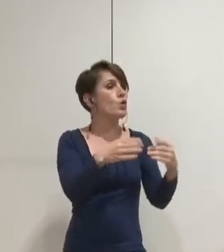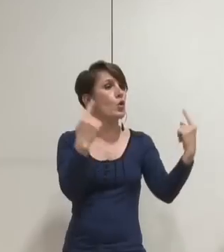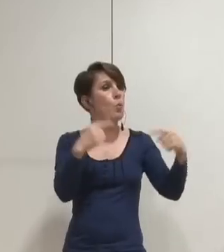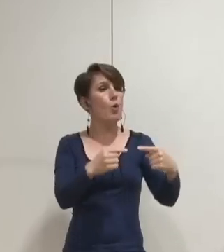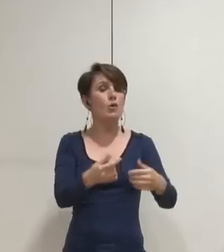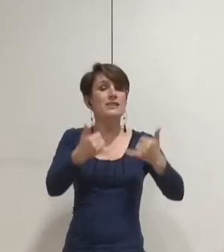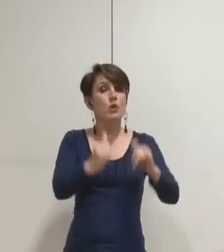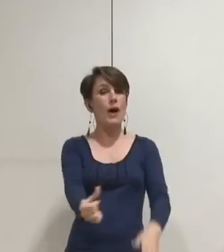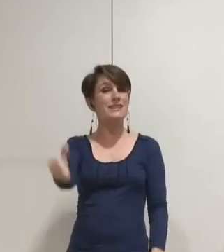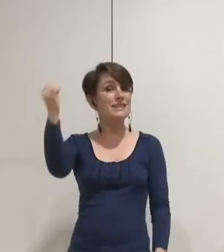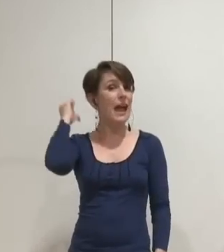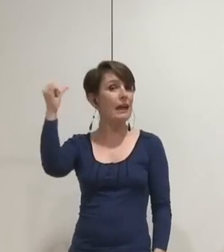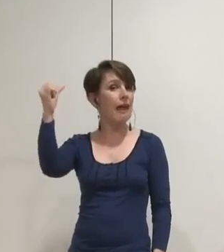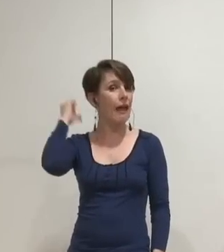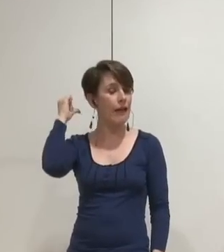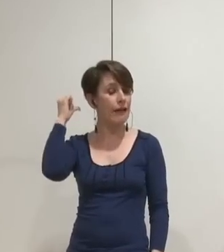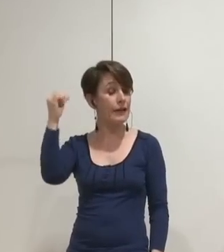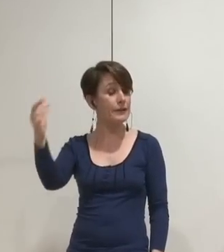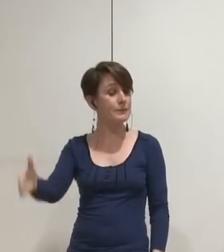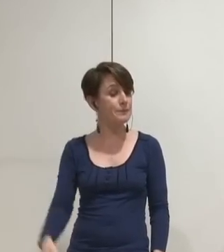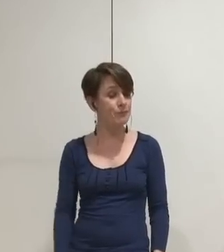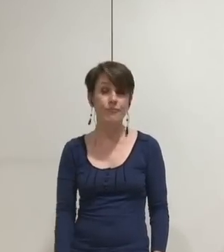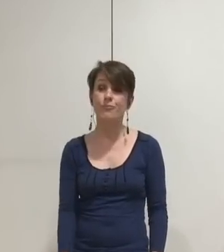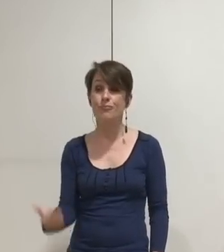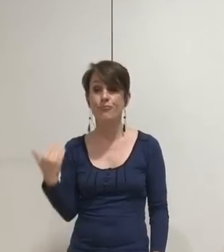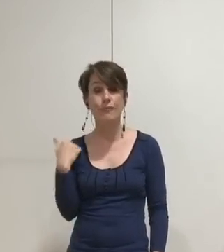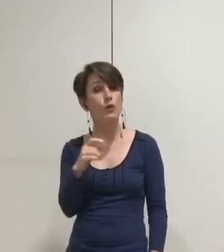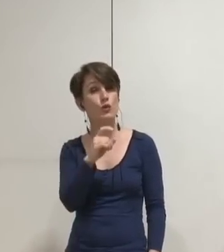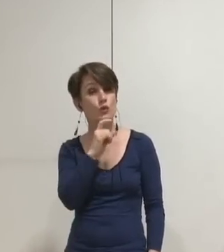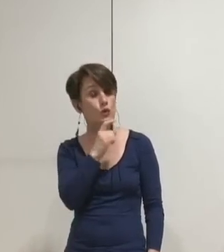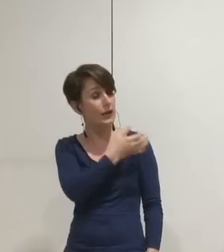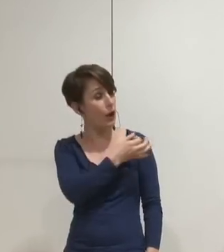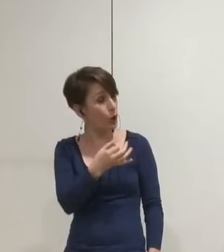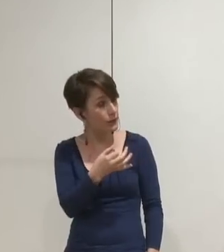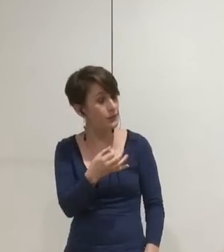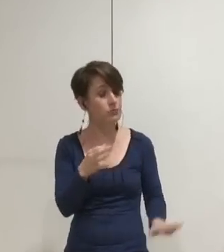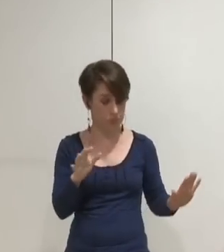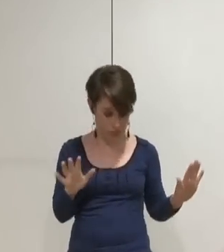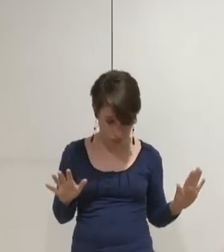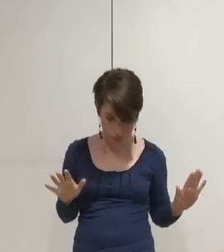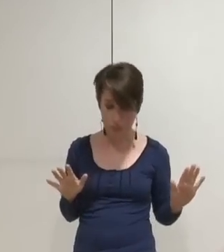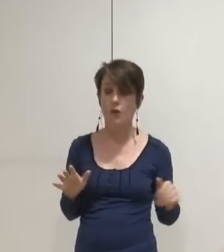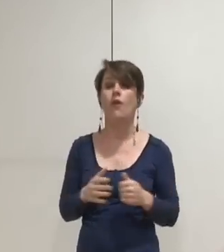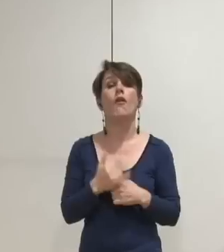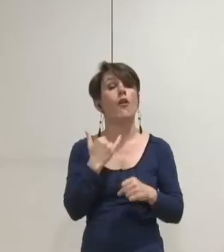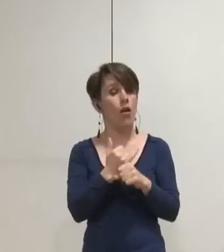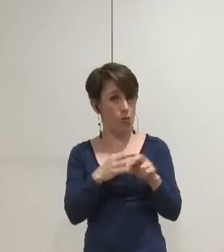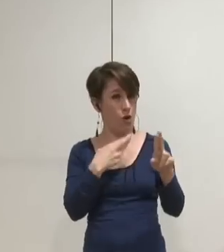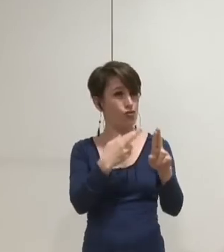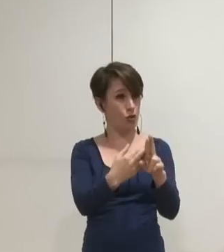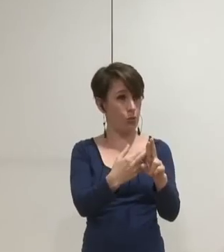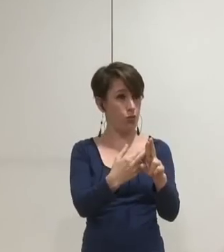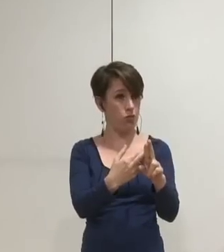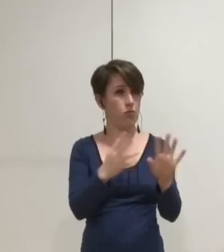derrière moi nous vous savons gré de reconnaître que nous avons pris des décisions qui satisfont les salariés pour assurer la pérennité de l'emploi à